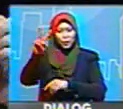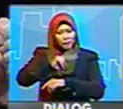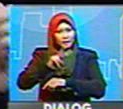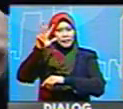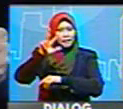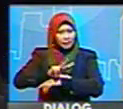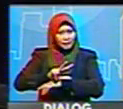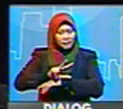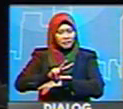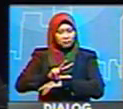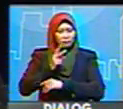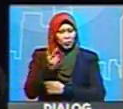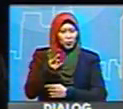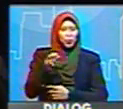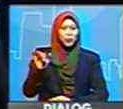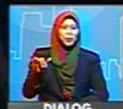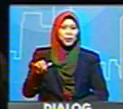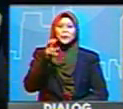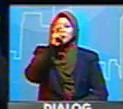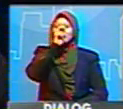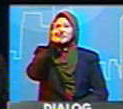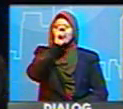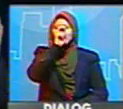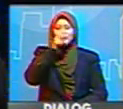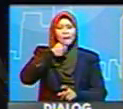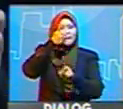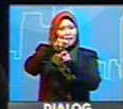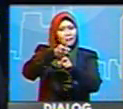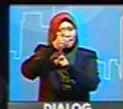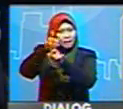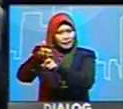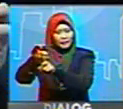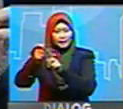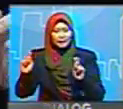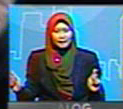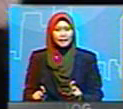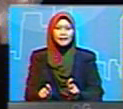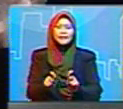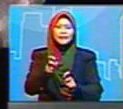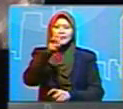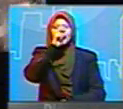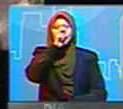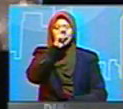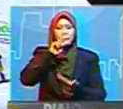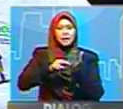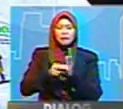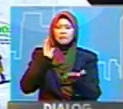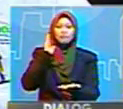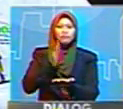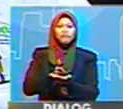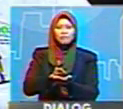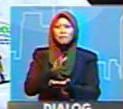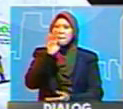kedengarannya tegas dan pasnya arahan kepada satu tindakan tegas boikot ya Jadi